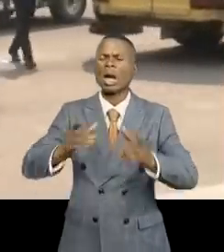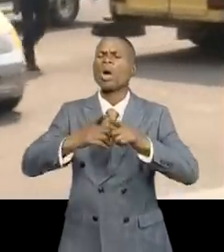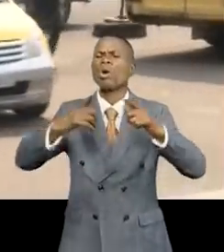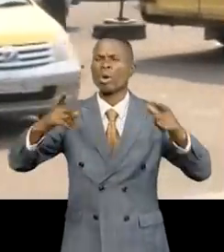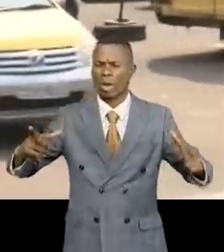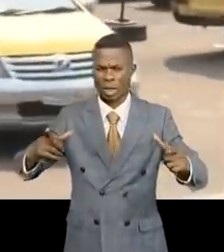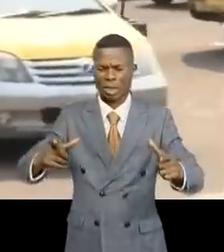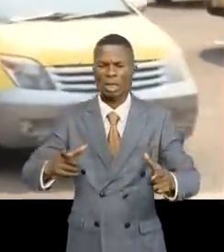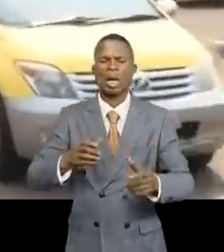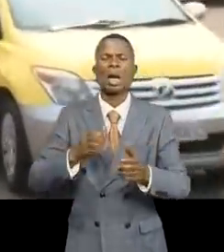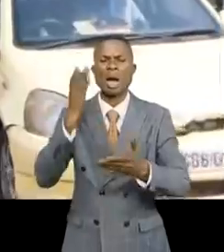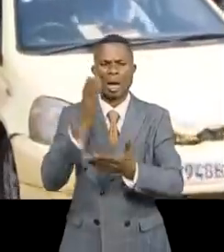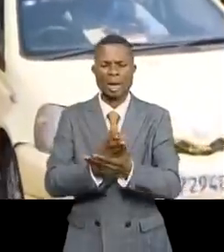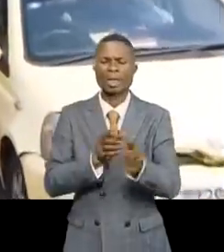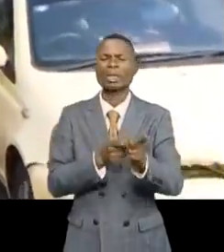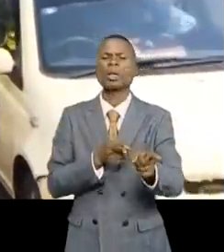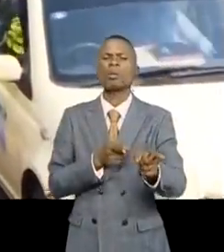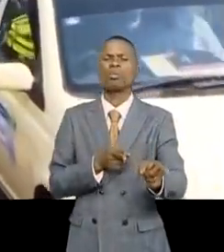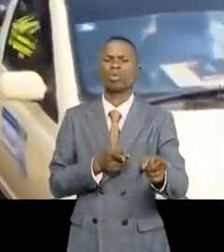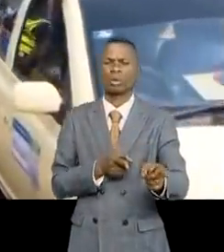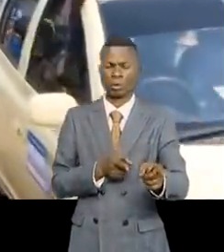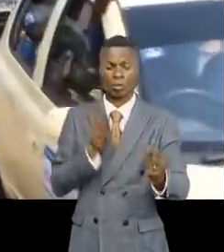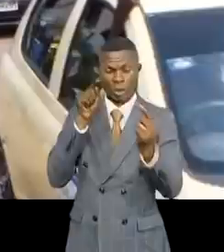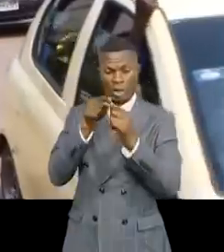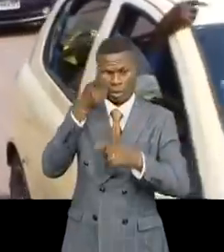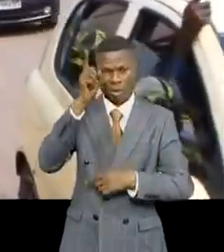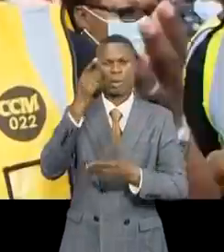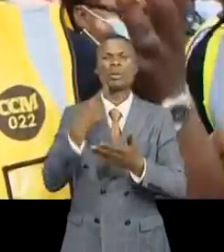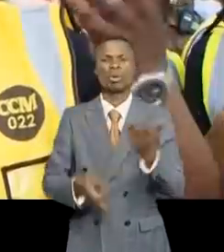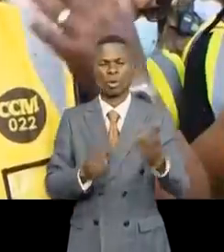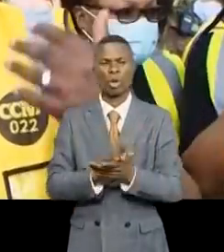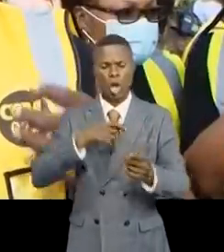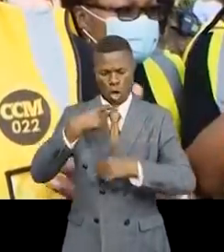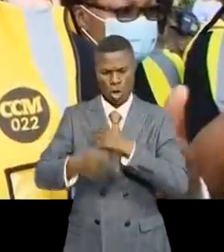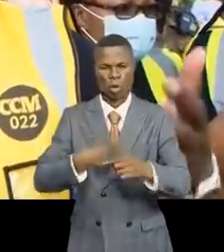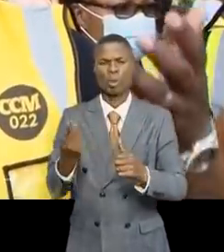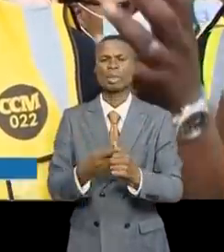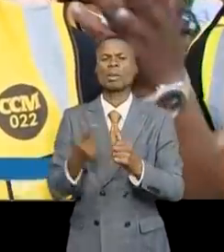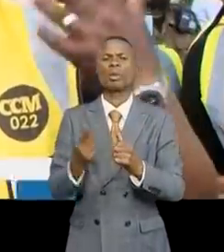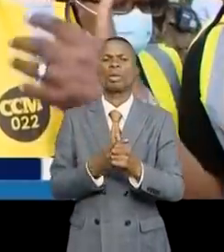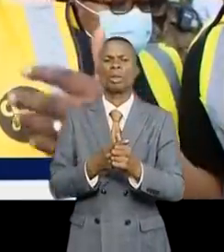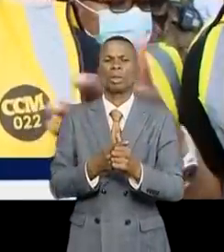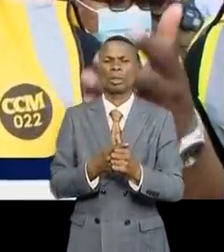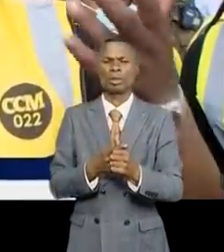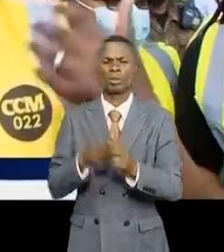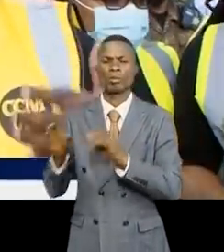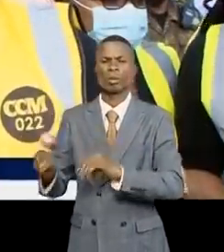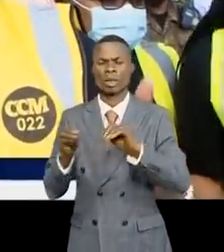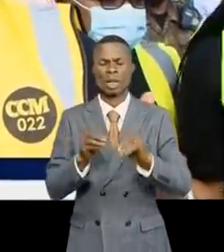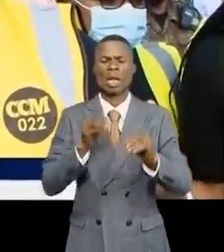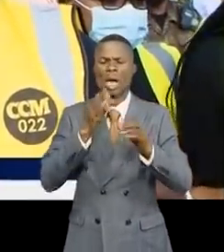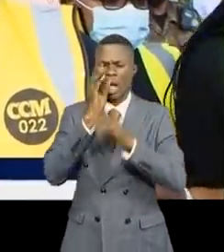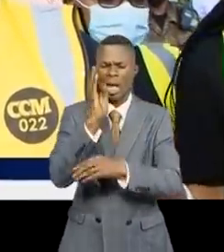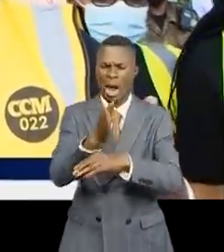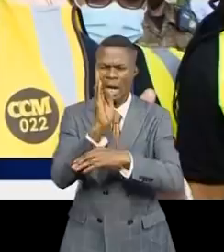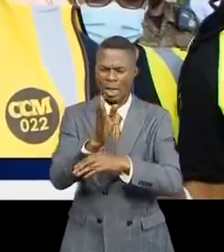vue de réduire les embouteillages. Ici, l'objectif, c'est de commencer à mettre dans le mental du